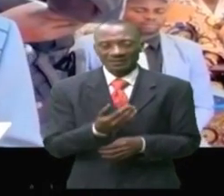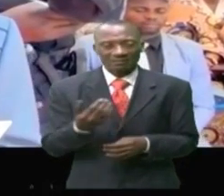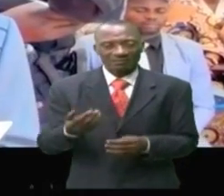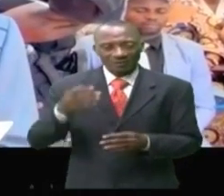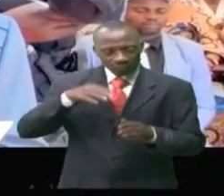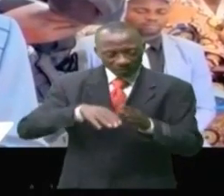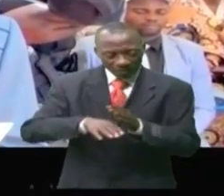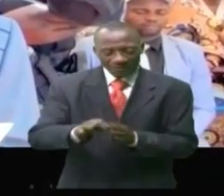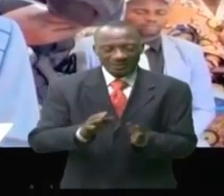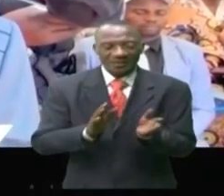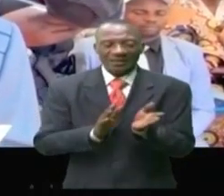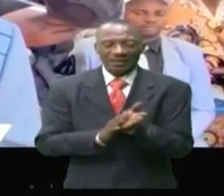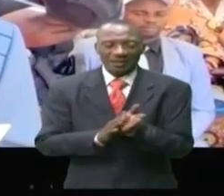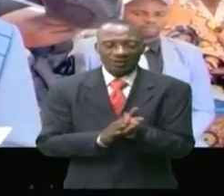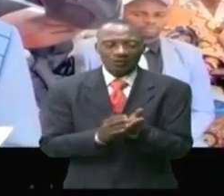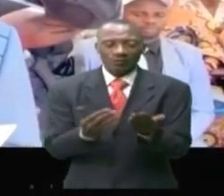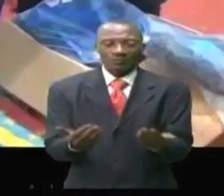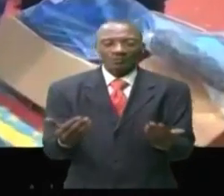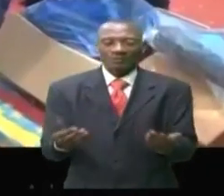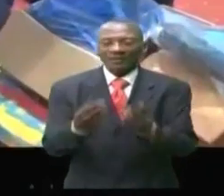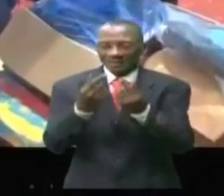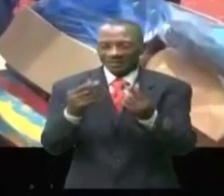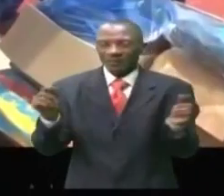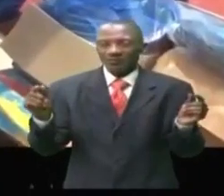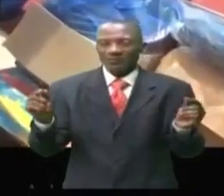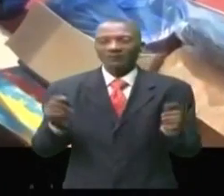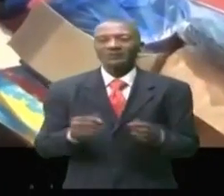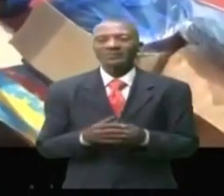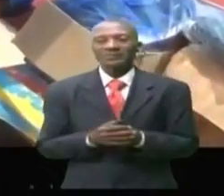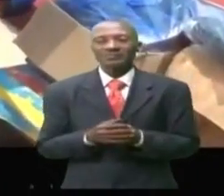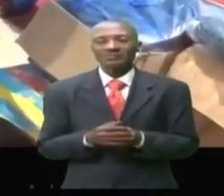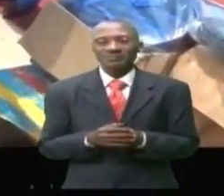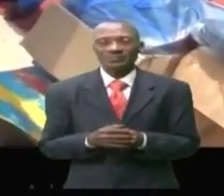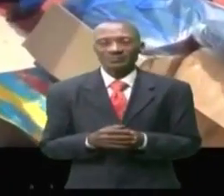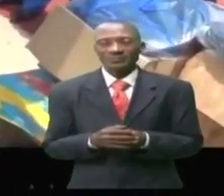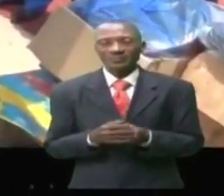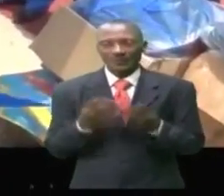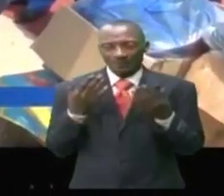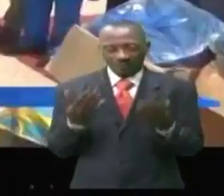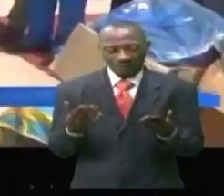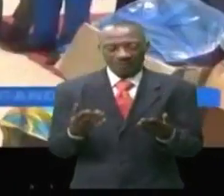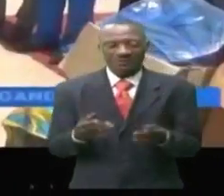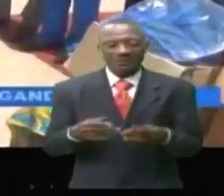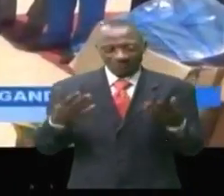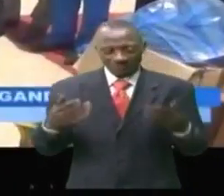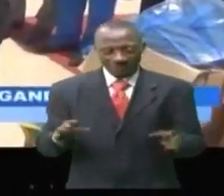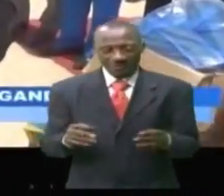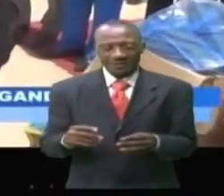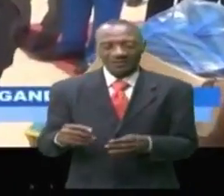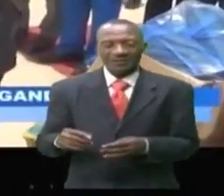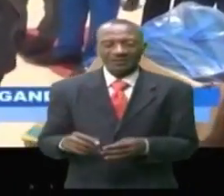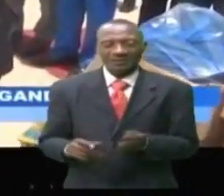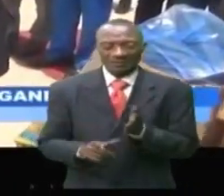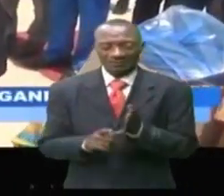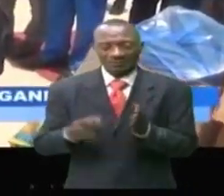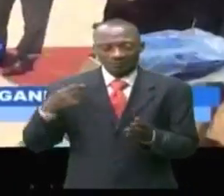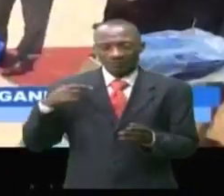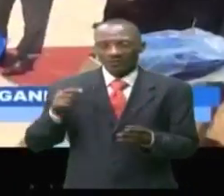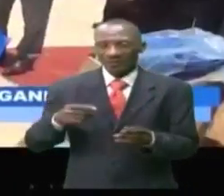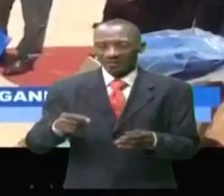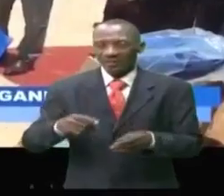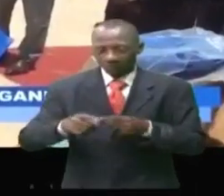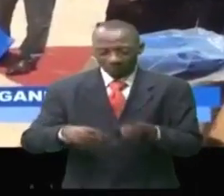à 17 ans à l'école. La remise symbolique des kits scolaires aux enfants en âge scolaire a sanctionné